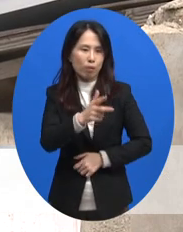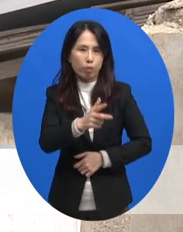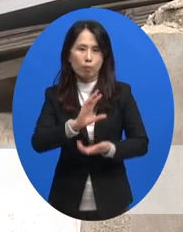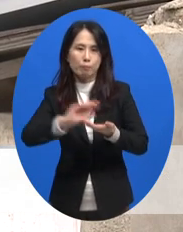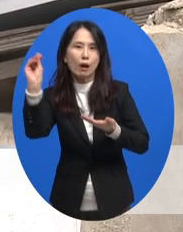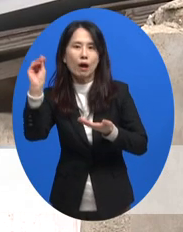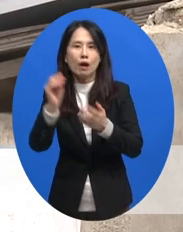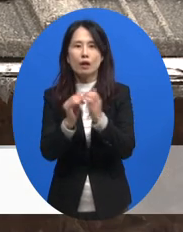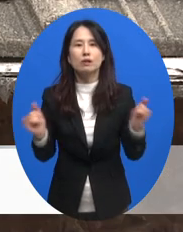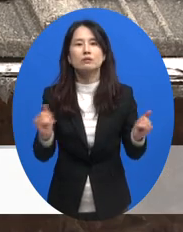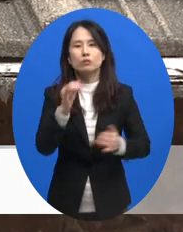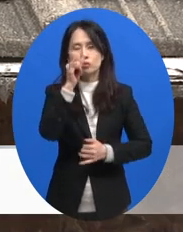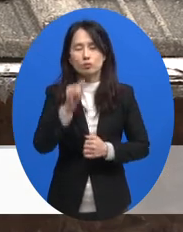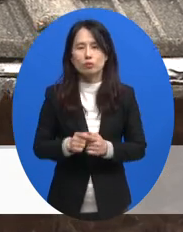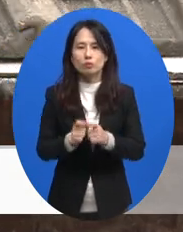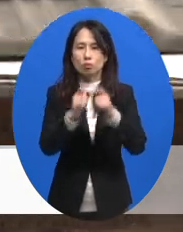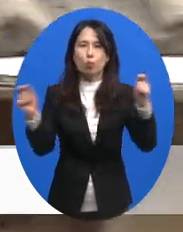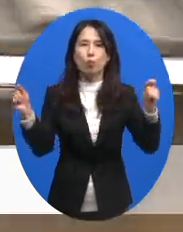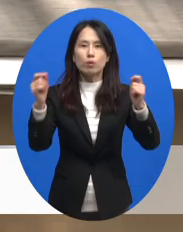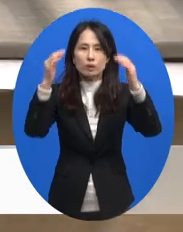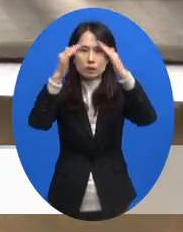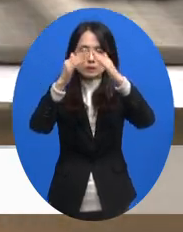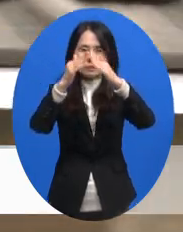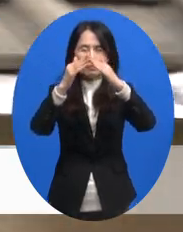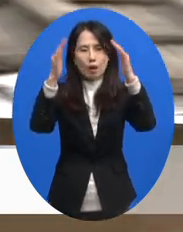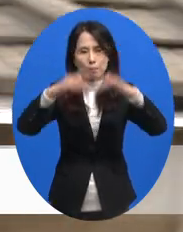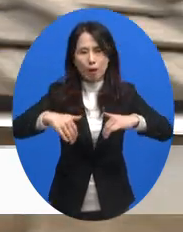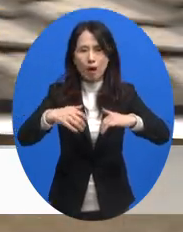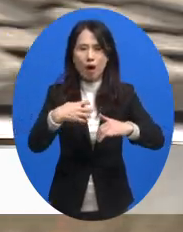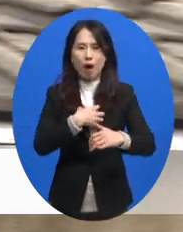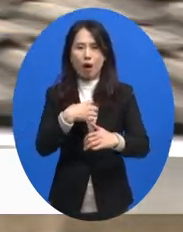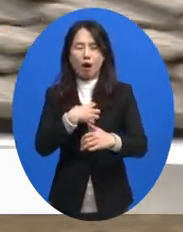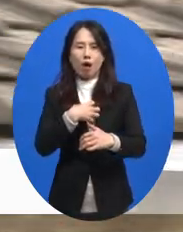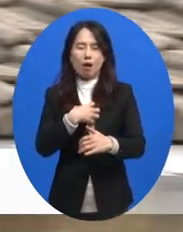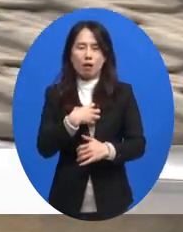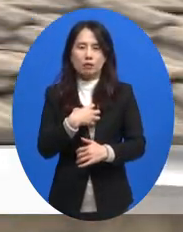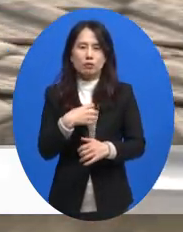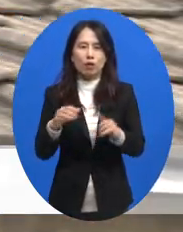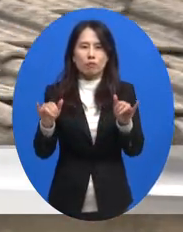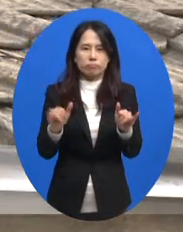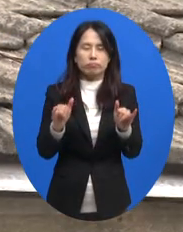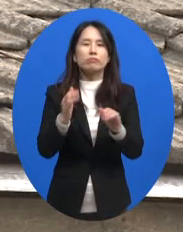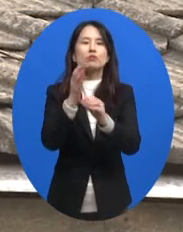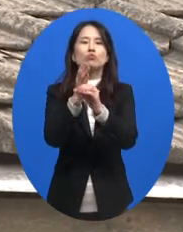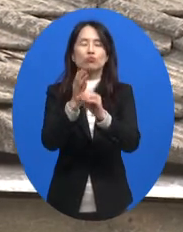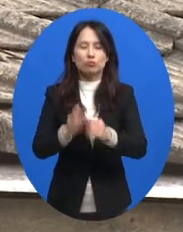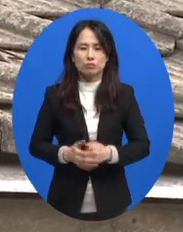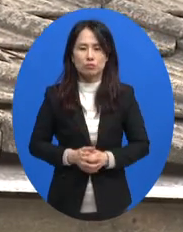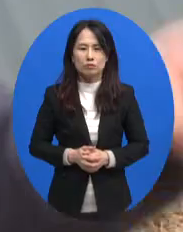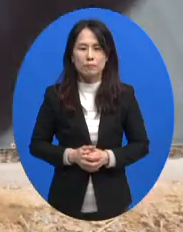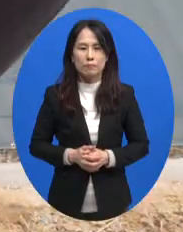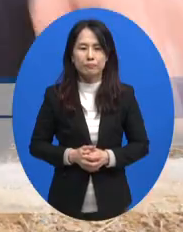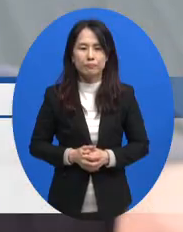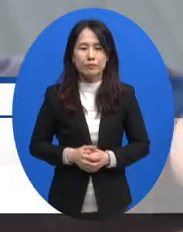있었다고 합니다 또 오래된 지붕이 무너지지는 않을까 주민들 걱정이 만만치 않았습니다